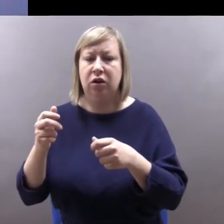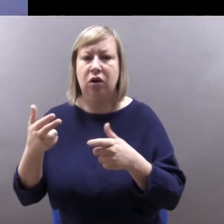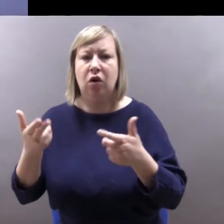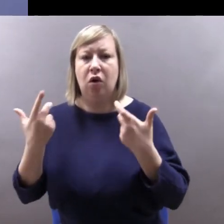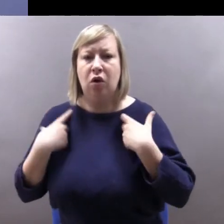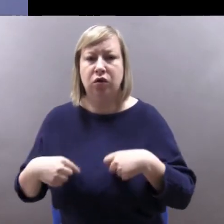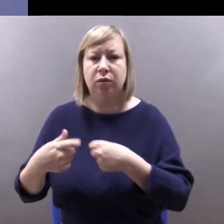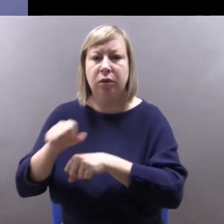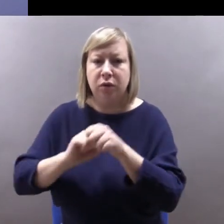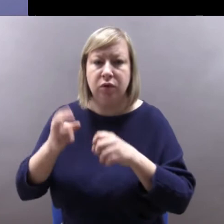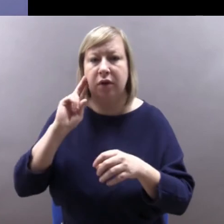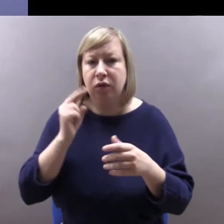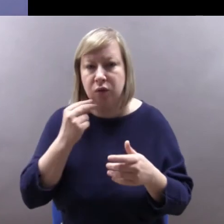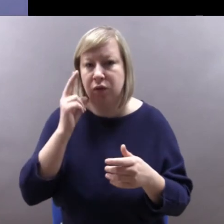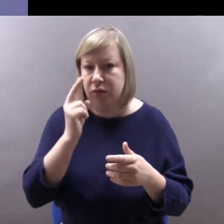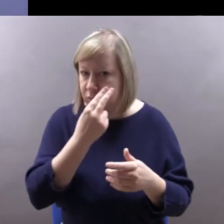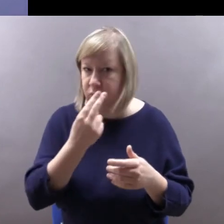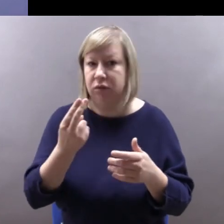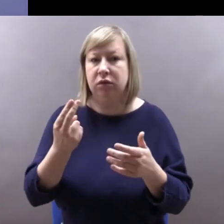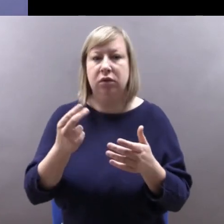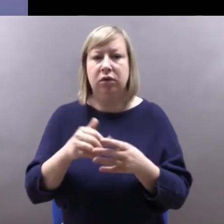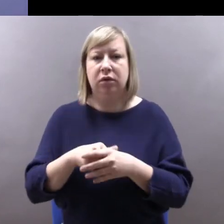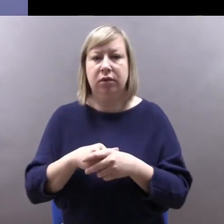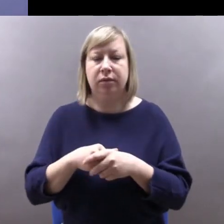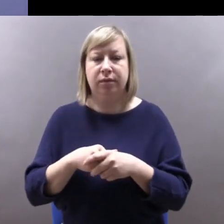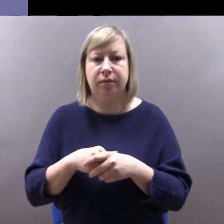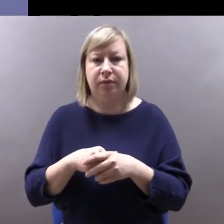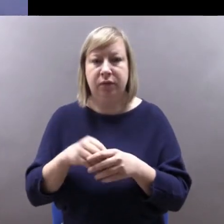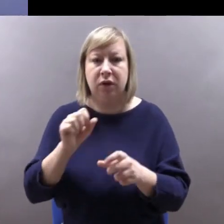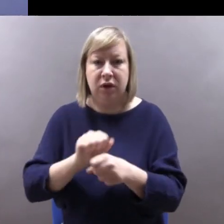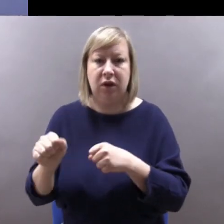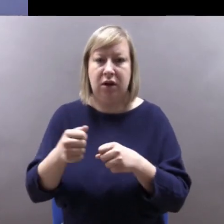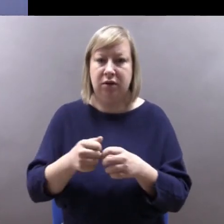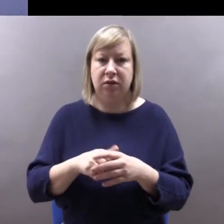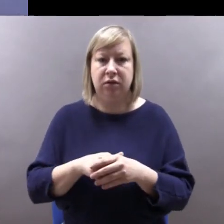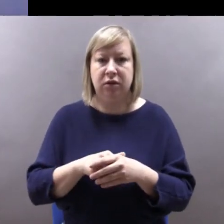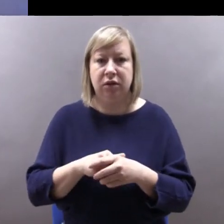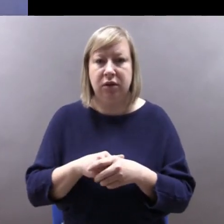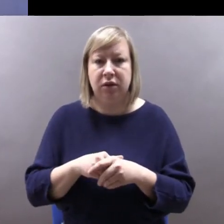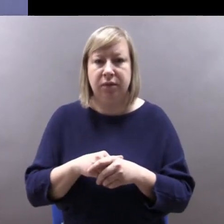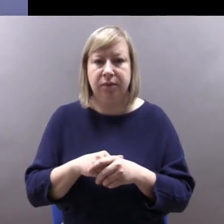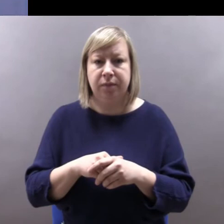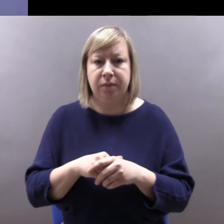Osoby są głuche. Nie mówimy osoby głuchonieme. Głuche. Przepraszam. Głuche.